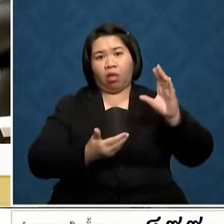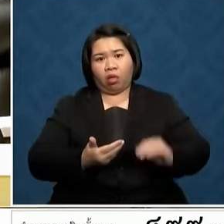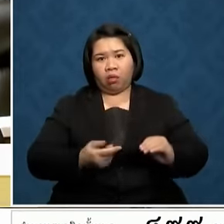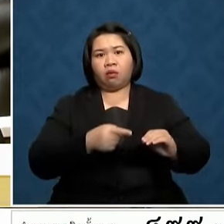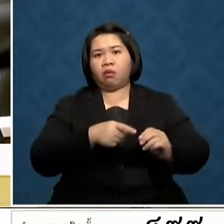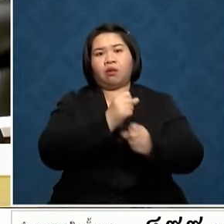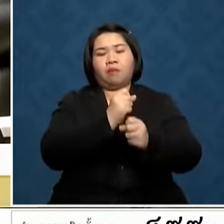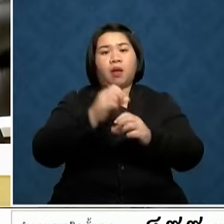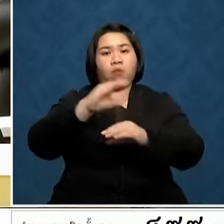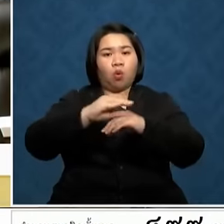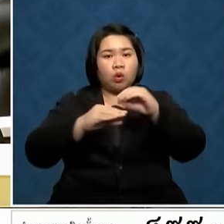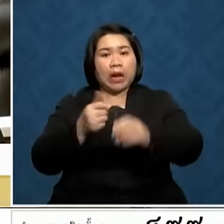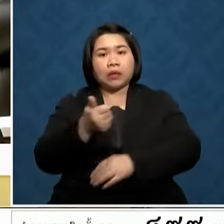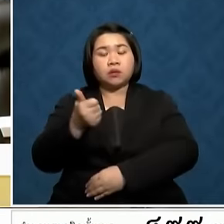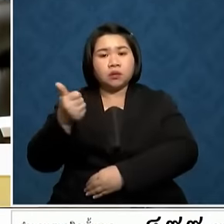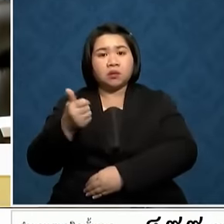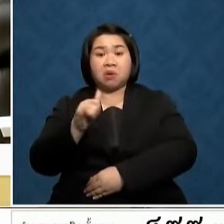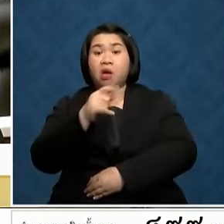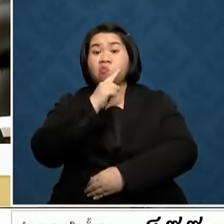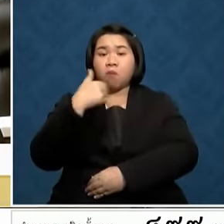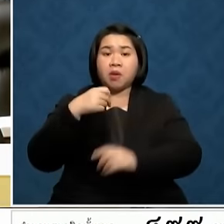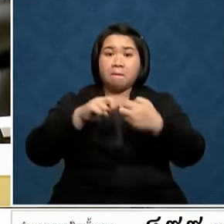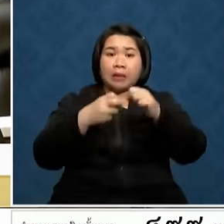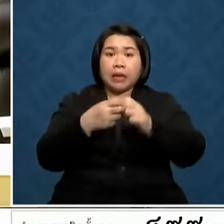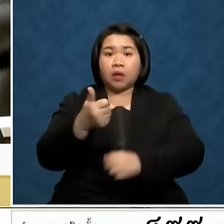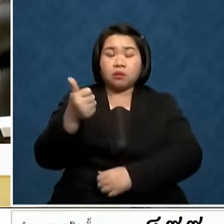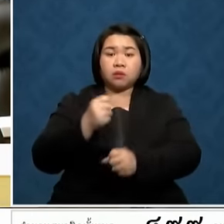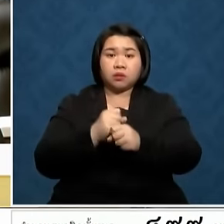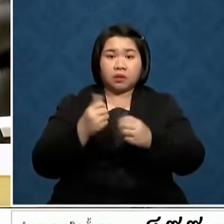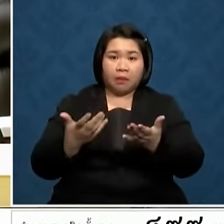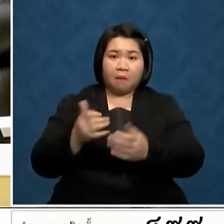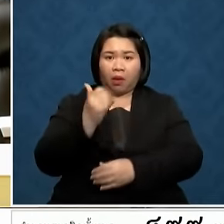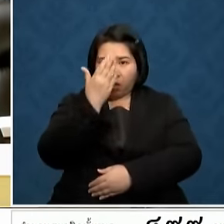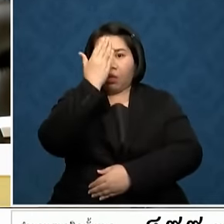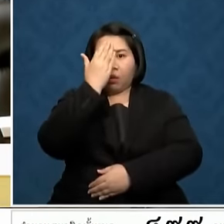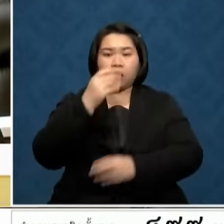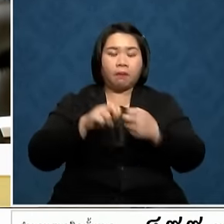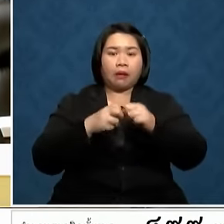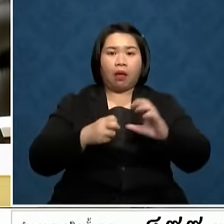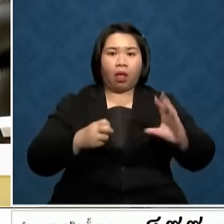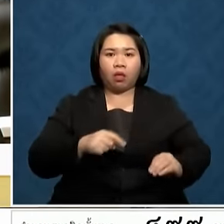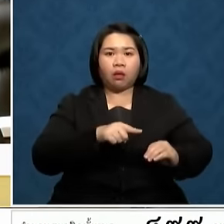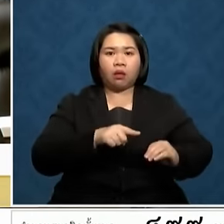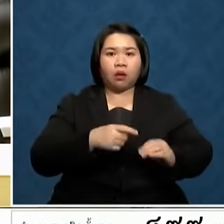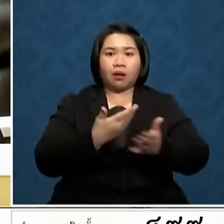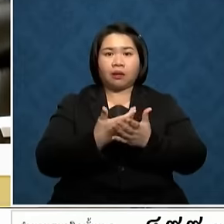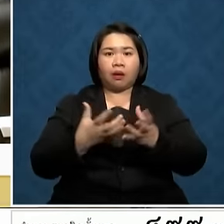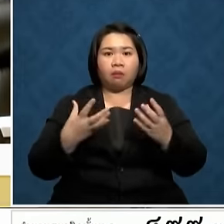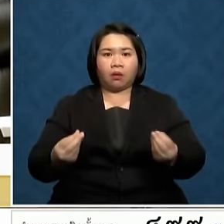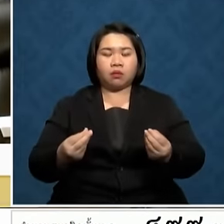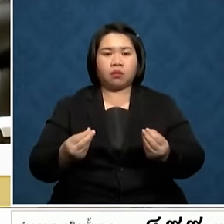ในการเดินนโยบายเพื่อมารับมอกัความทาไยให ที่เข้ามาอยากทเราคาไมถึงครับแต่การเทหมดหนาตัก